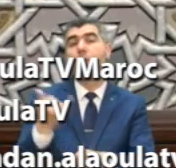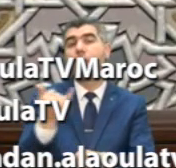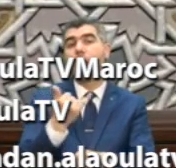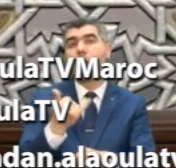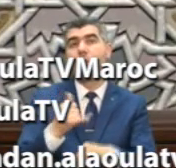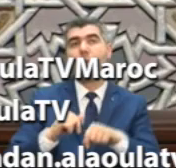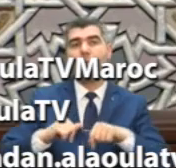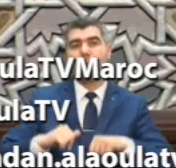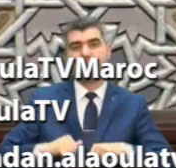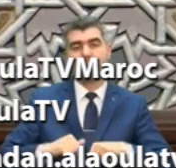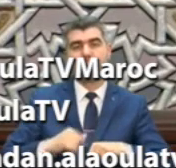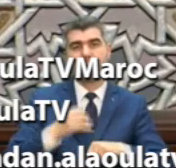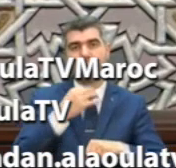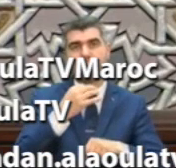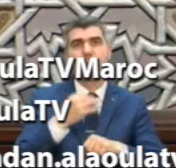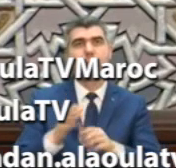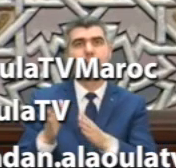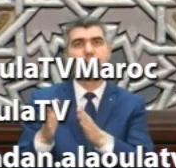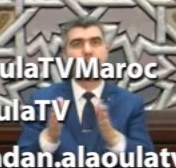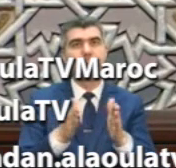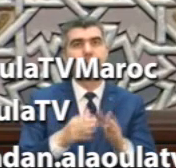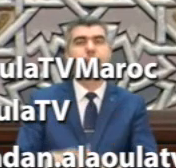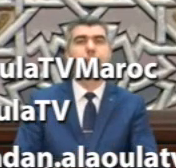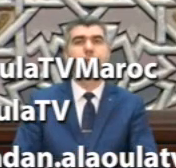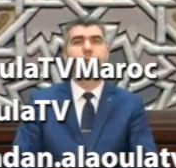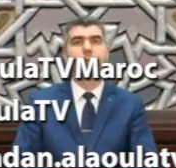عدد تعقيب السيد النائب.